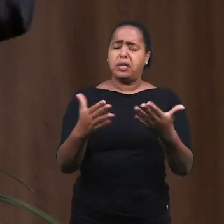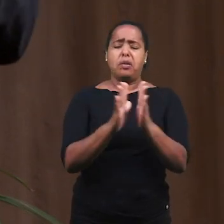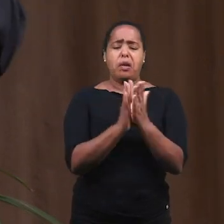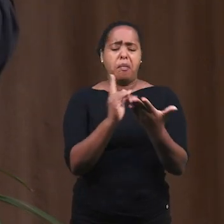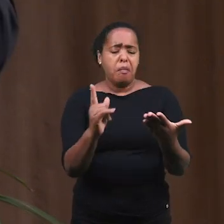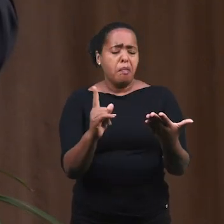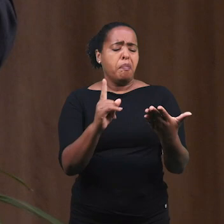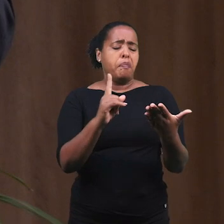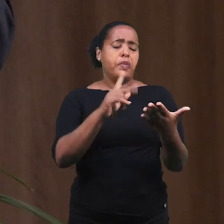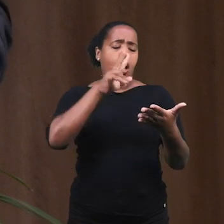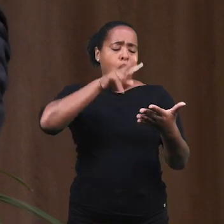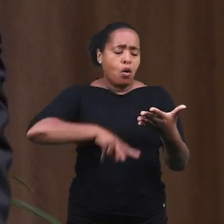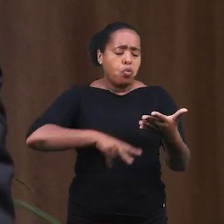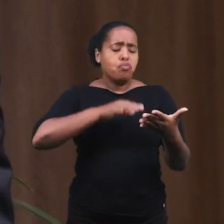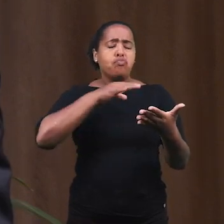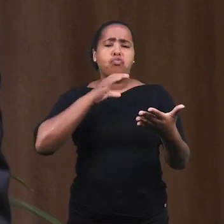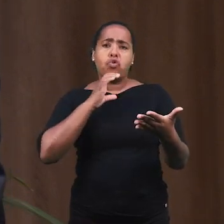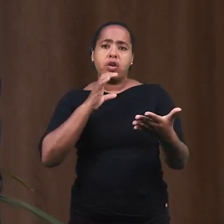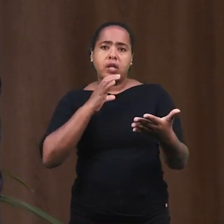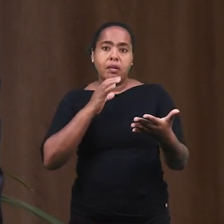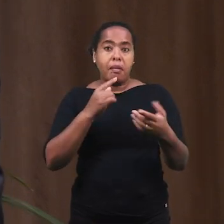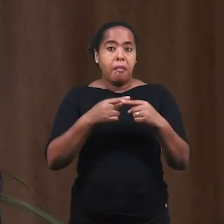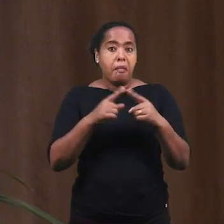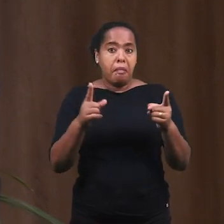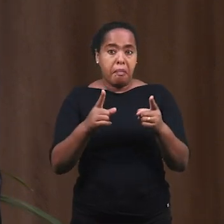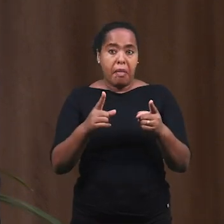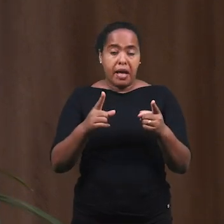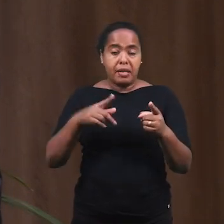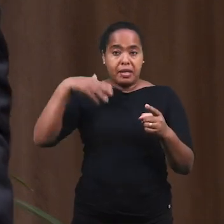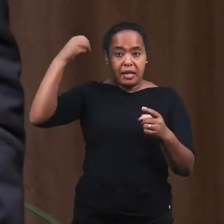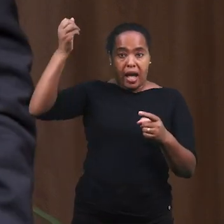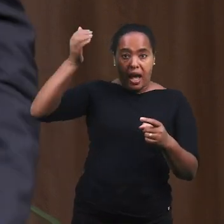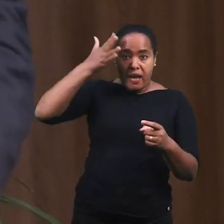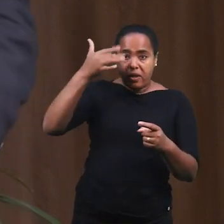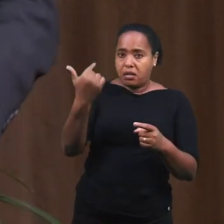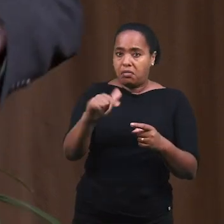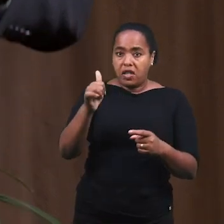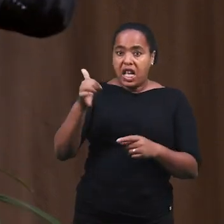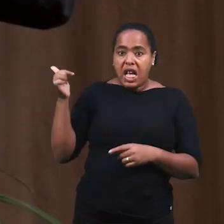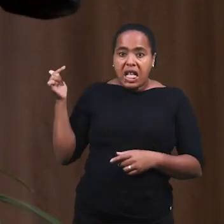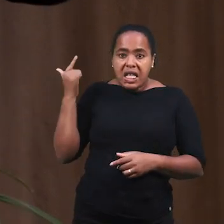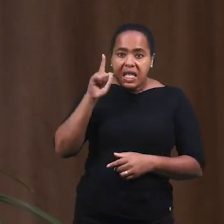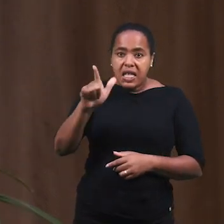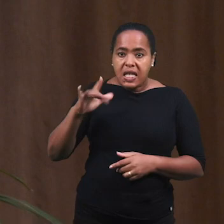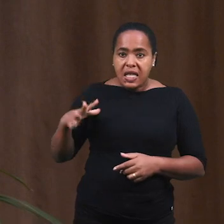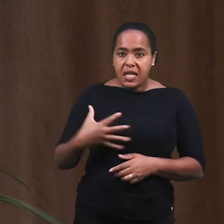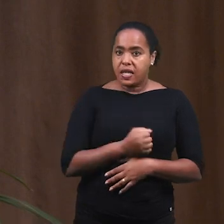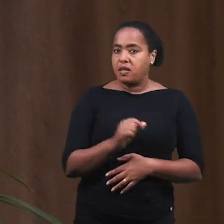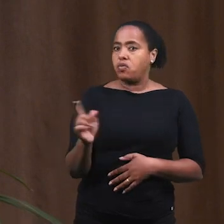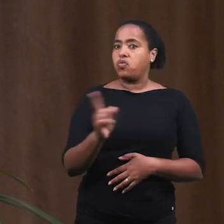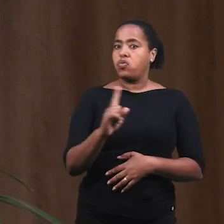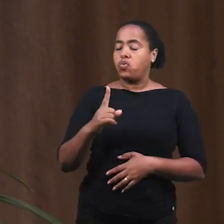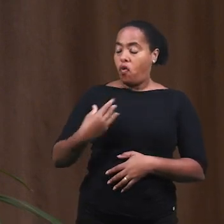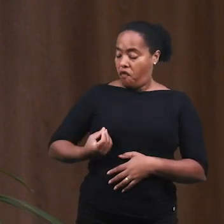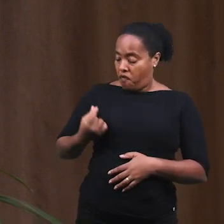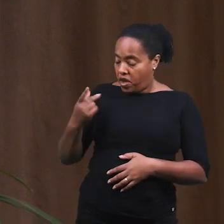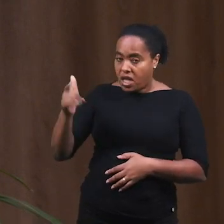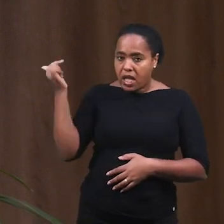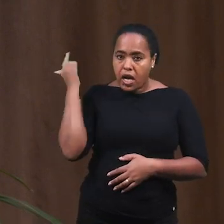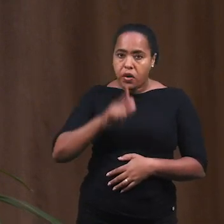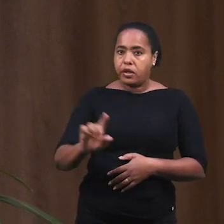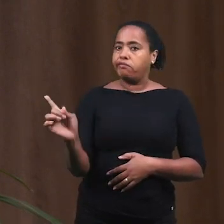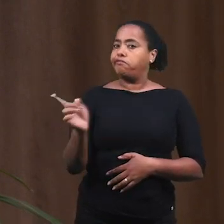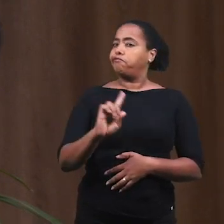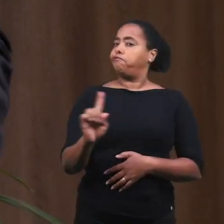быть Библия, познание библейские, но он не достигнет спасения, он не перейдет